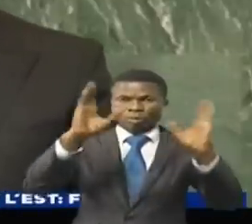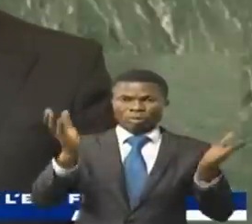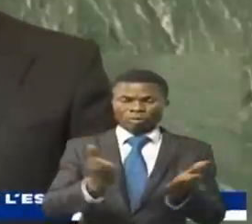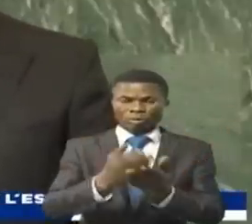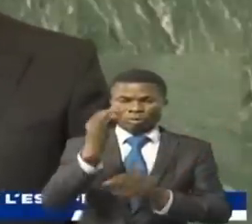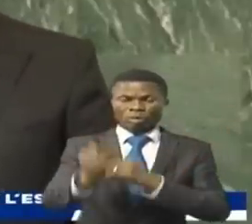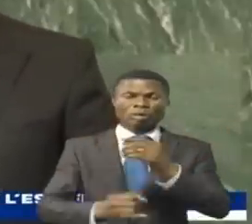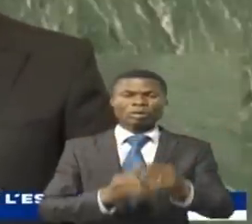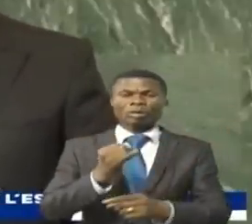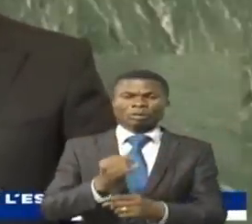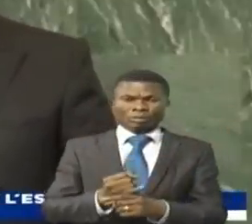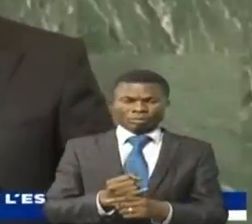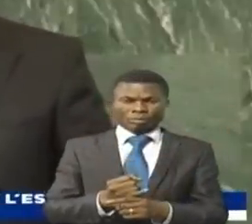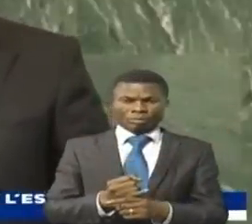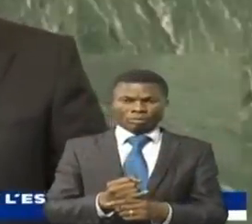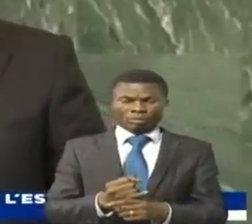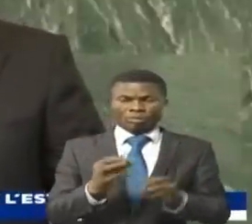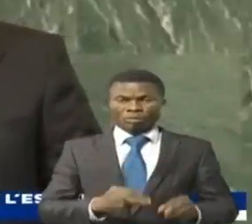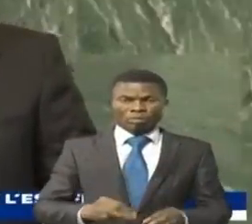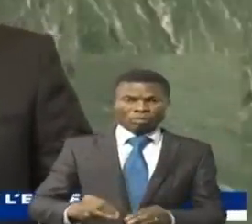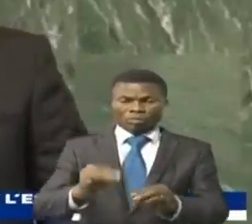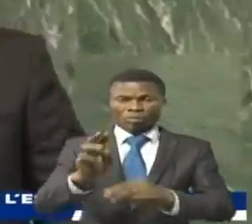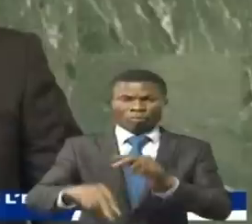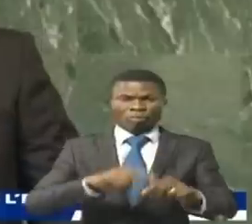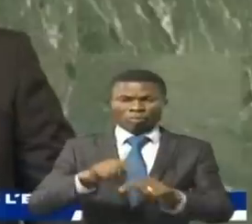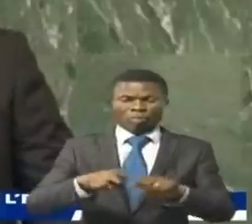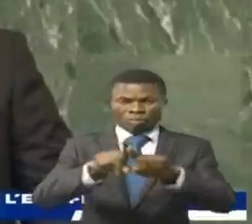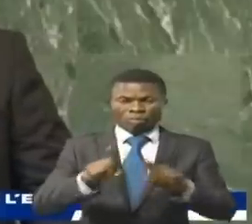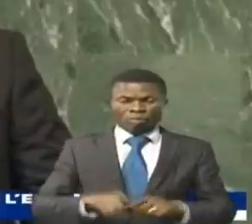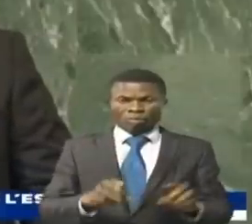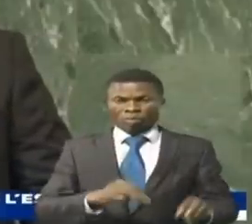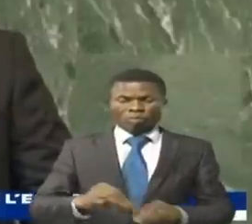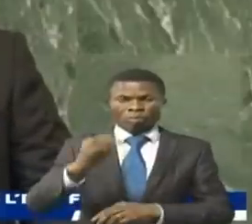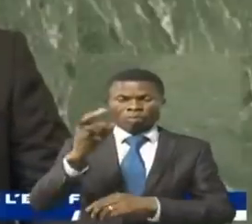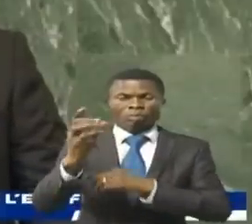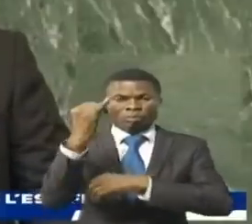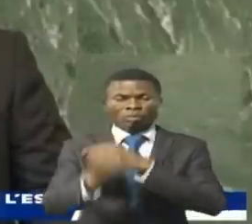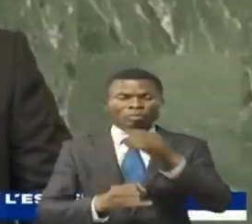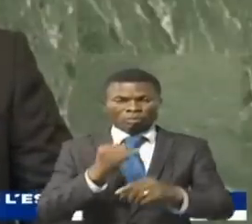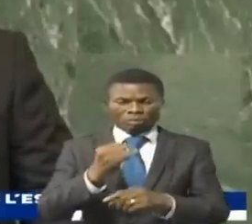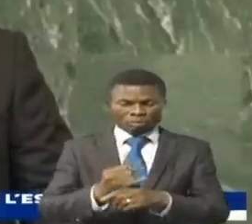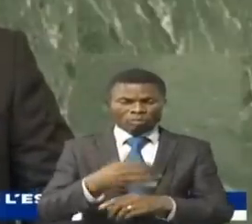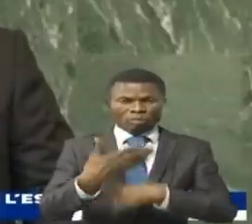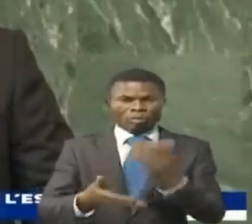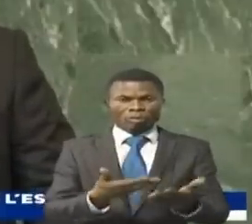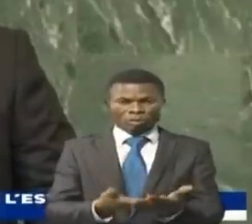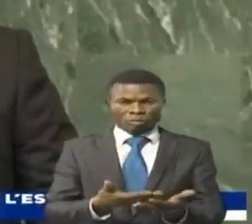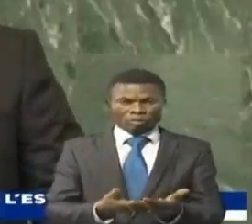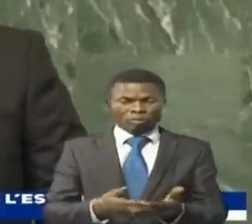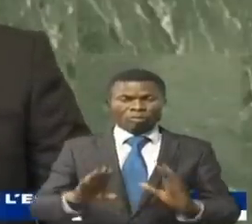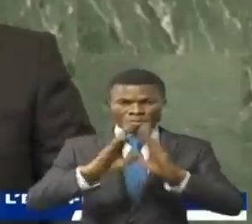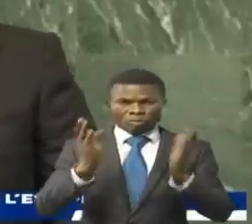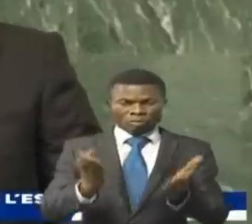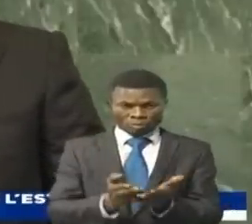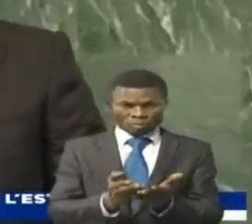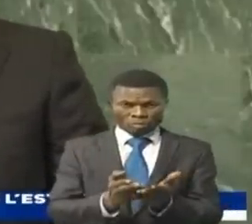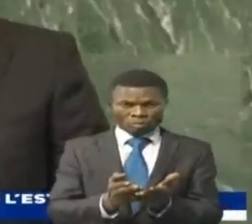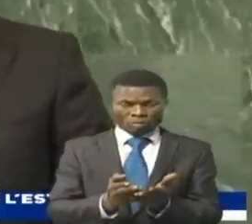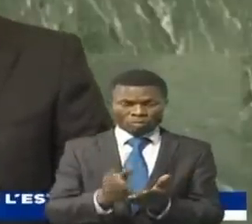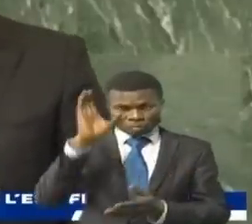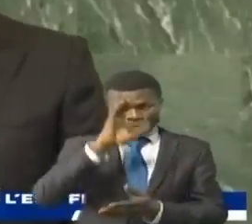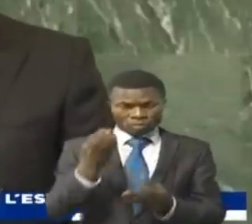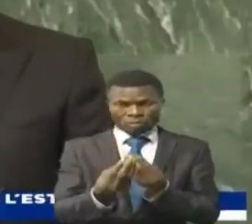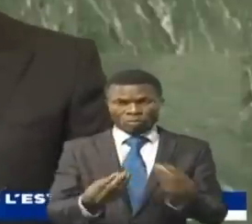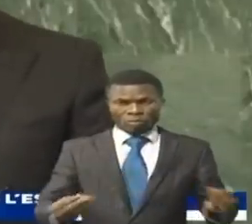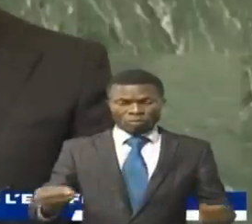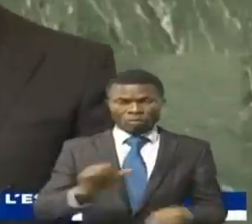internationale. Des mécanismes nationaux et internationaux ont été créés. Toutes ces perspectives de règlement